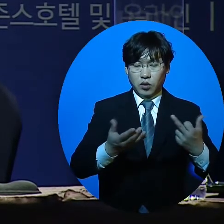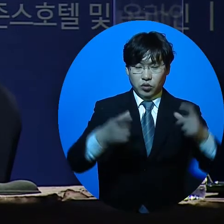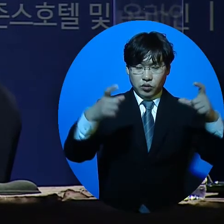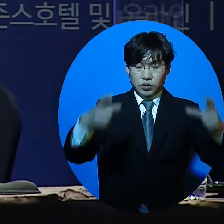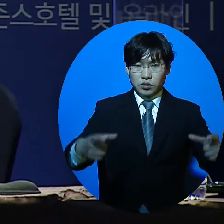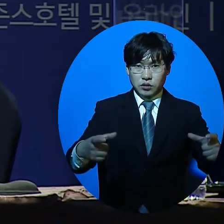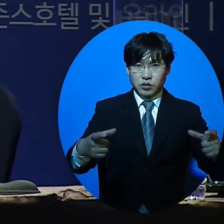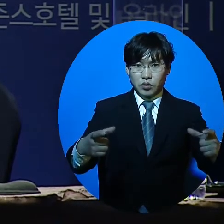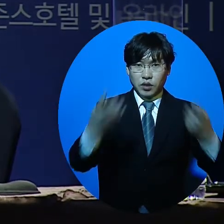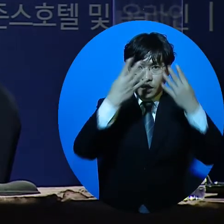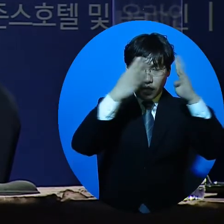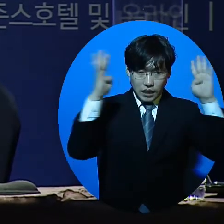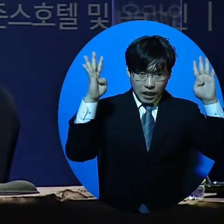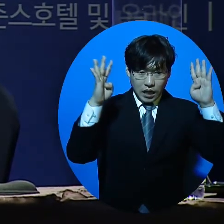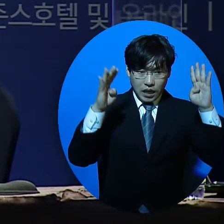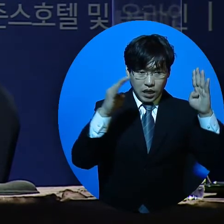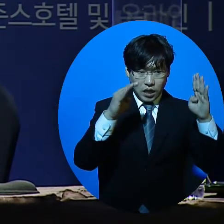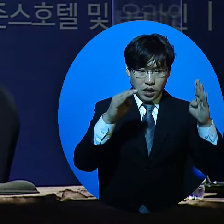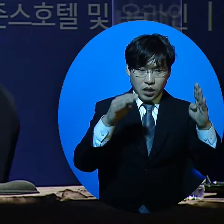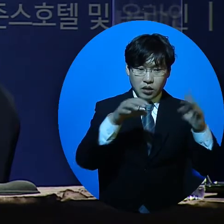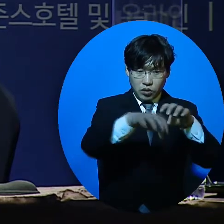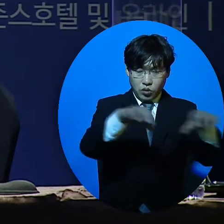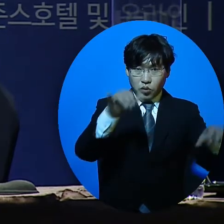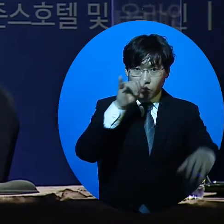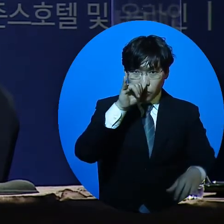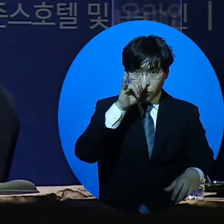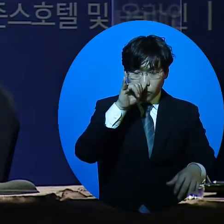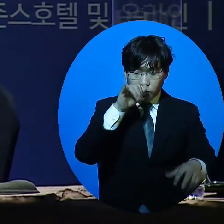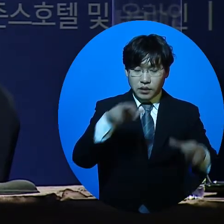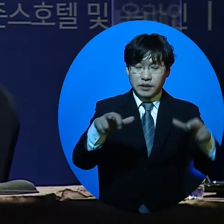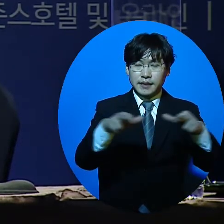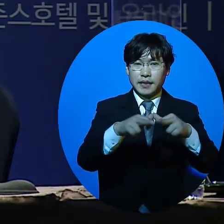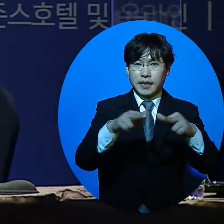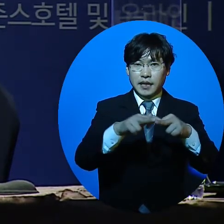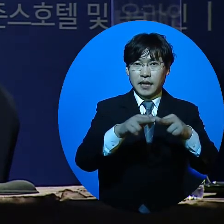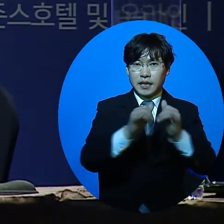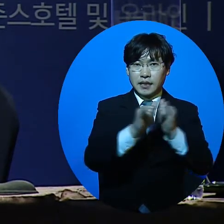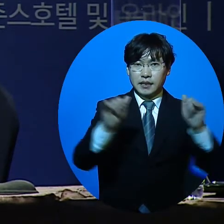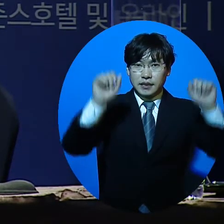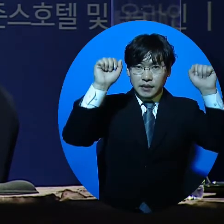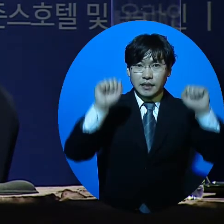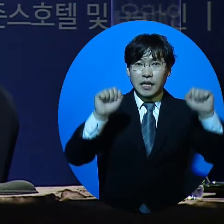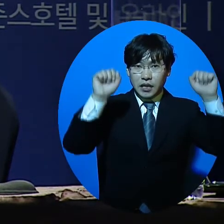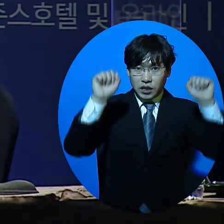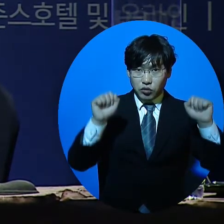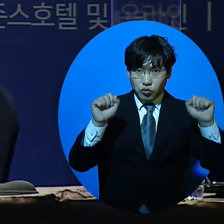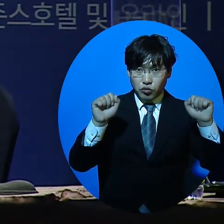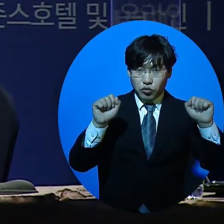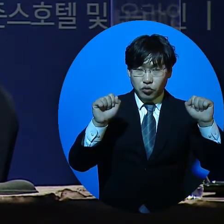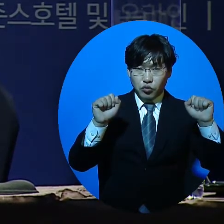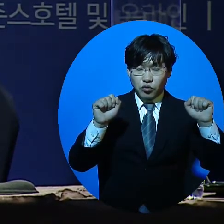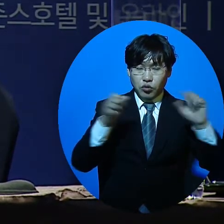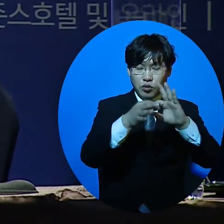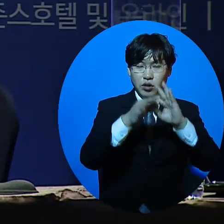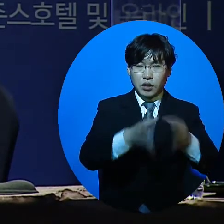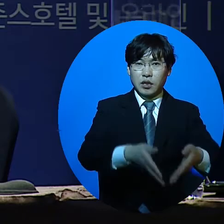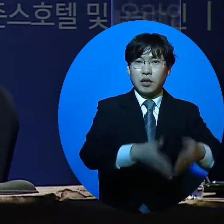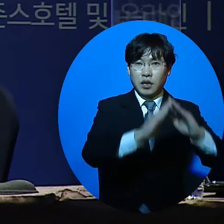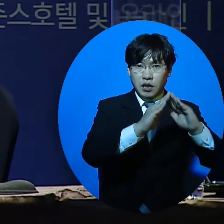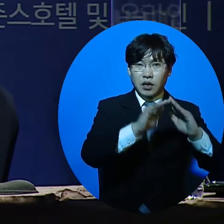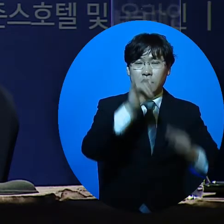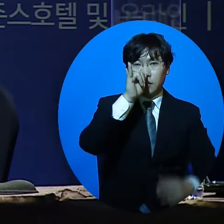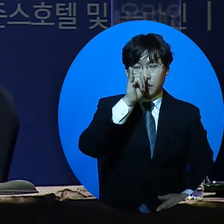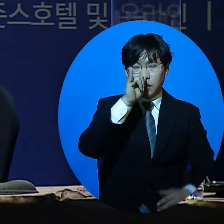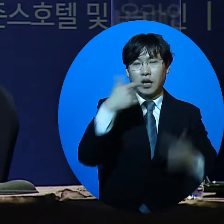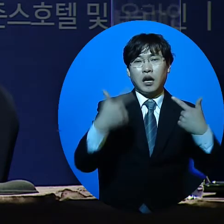권역의 대학들 중에 장애인 체육과 관련된 학과가 있어야 된다라는 생각은 이제 늘상